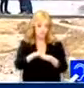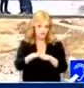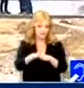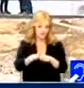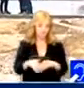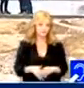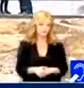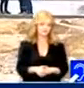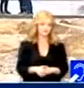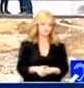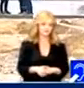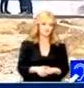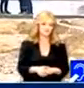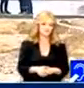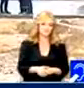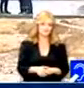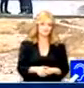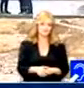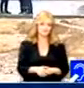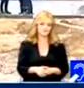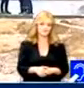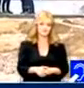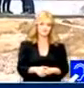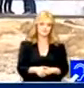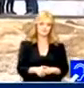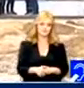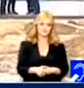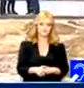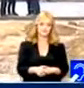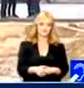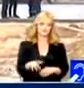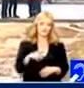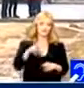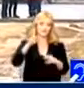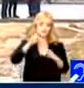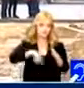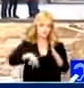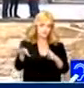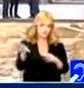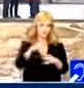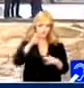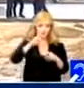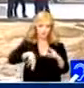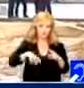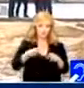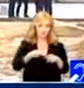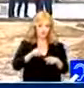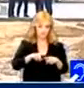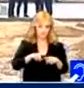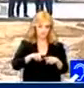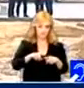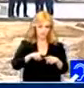proiectul șantierului de construcție a drumului avem peste 40% executate. Estimăm să finisăm lucrările generale de construcție la finele